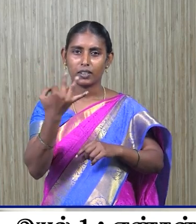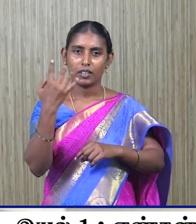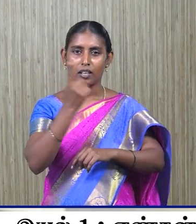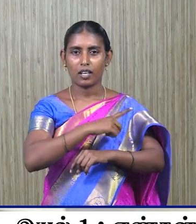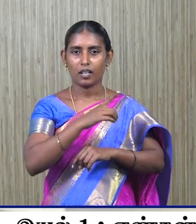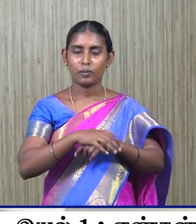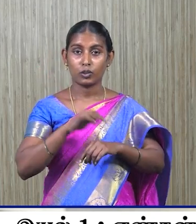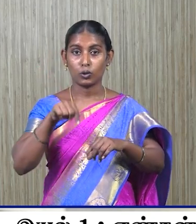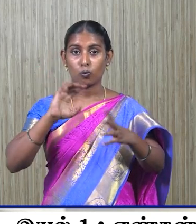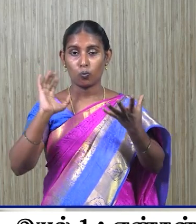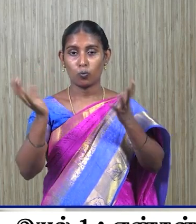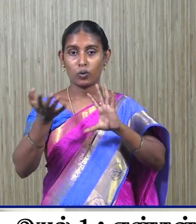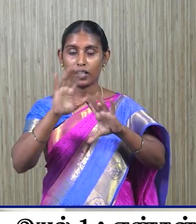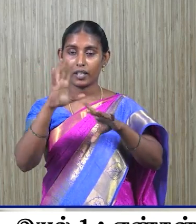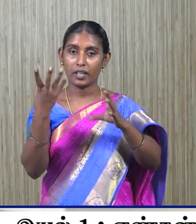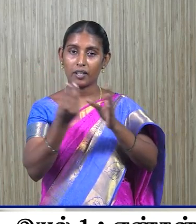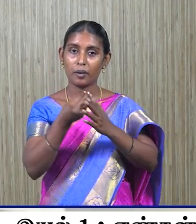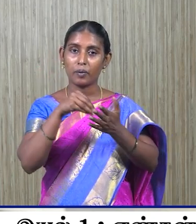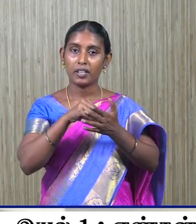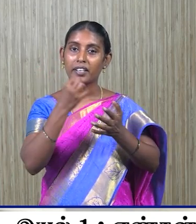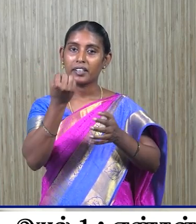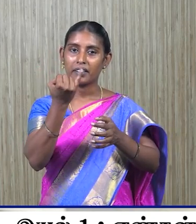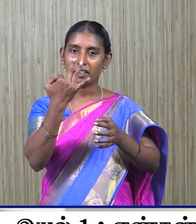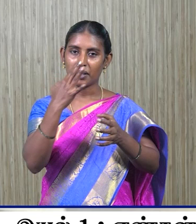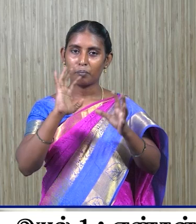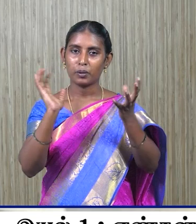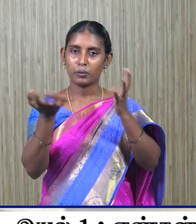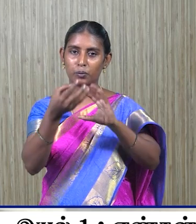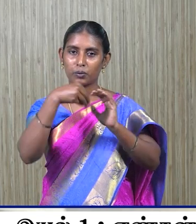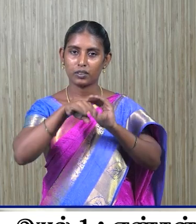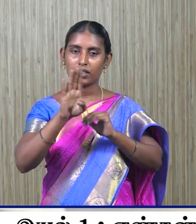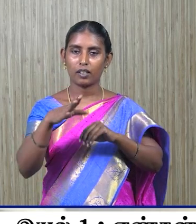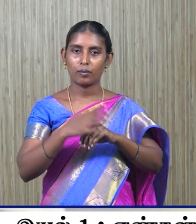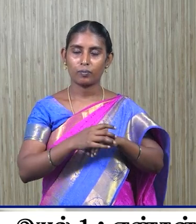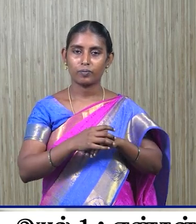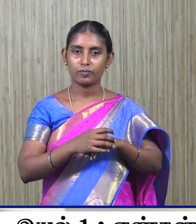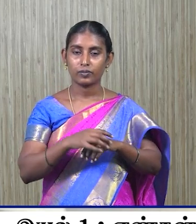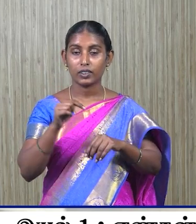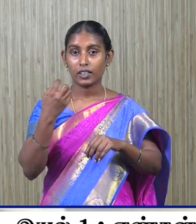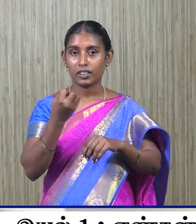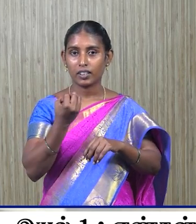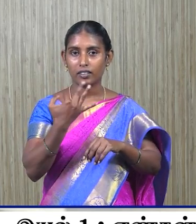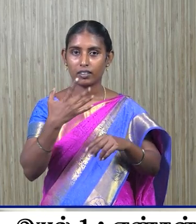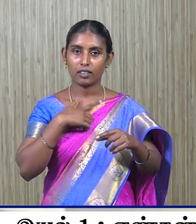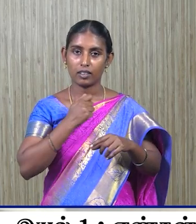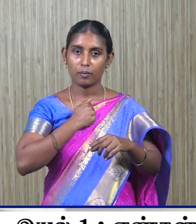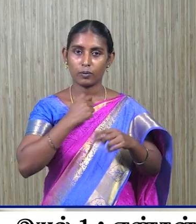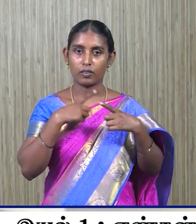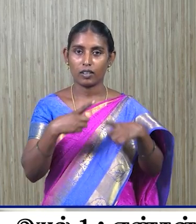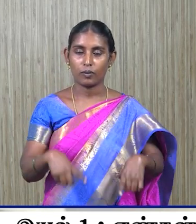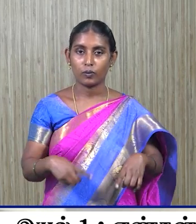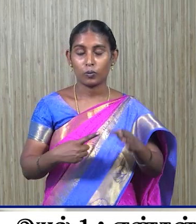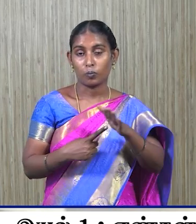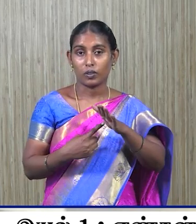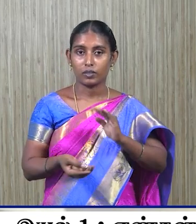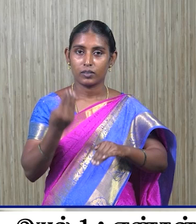இந்த பிரபஞ்சமே எண்களை சூழ்ந்துதான் அமைந்துள்ளது. இது மூலமாக நம் எண்கள் வந்து வாழ்க்கைக்கு எவ்வளோ முக்கியத்துவம் வாய்ந்தது